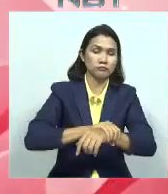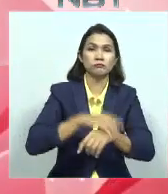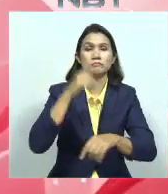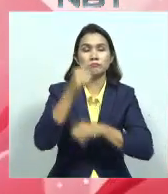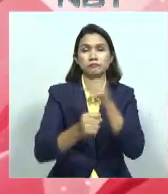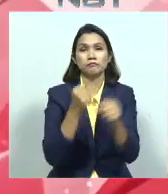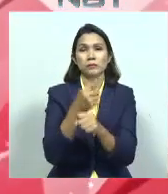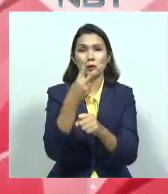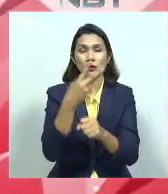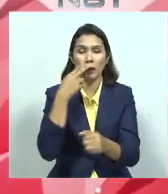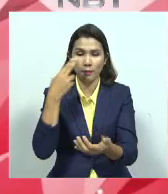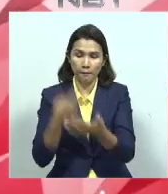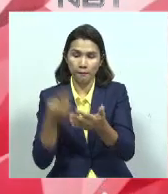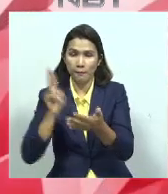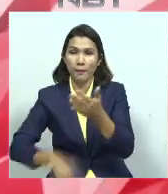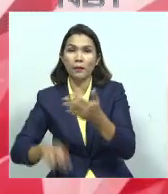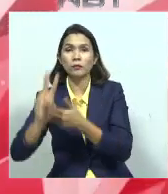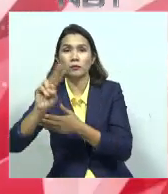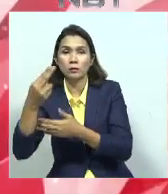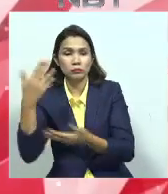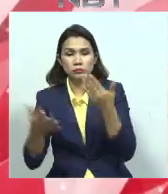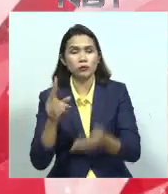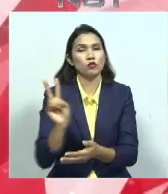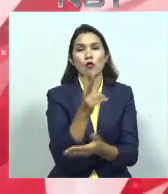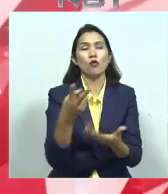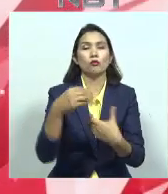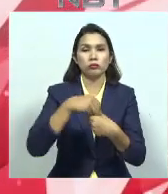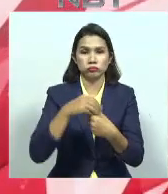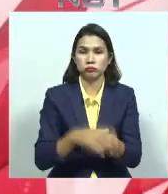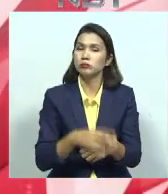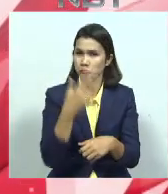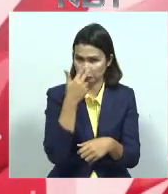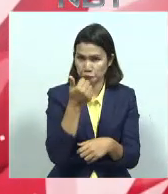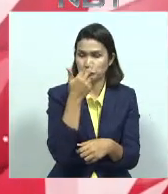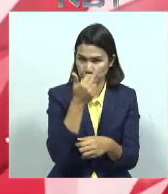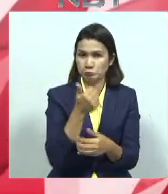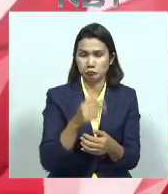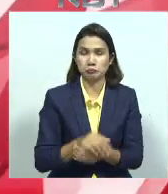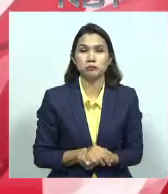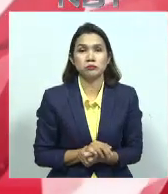ปีหรือปรับไม่เกิน 20,000 บาทหรือทั้งจำทั้งปรับค่ะ น่ากลัวนะครับ ค่ะ